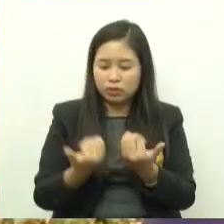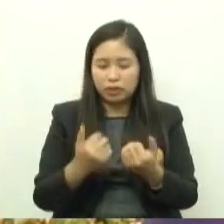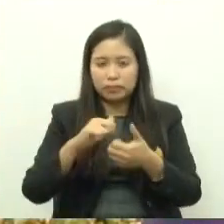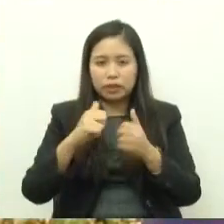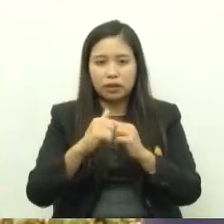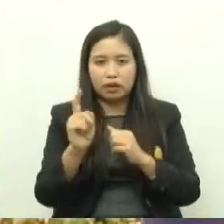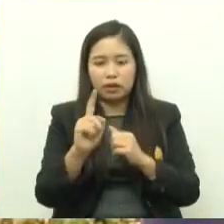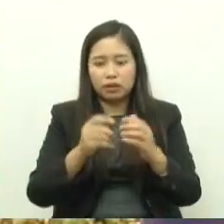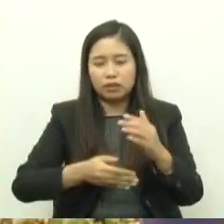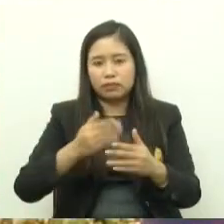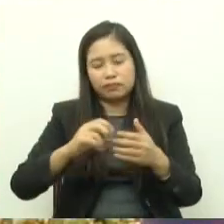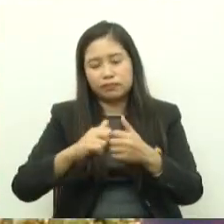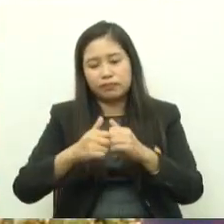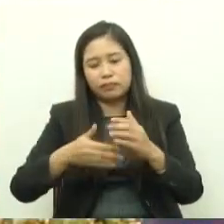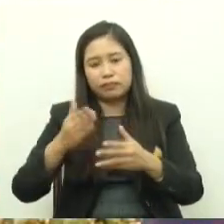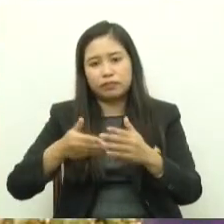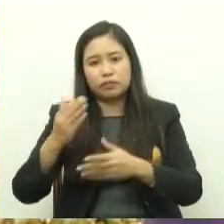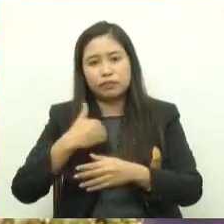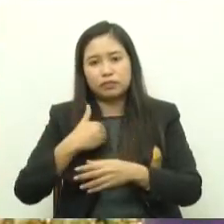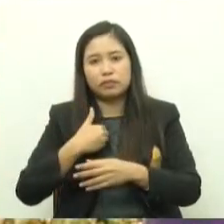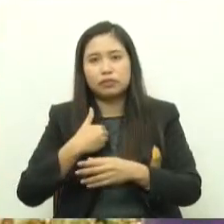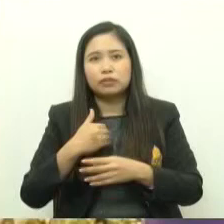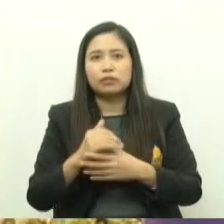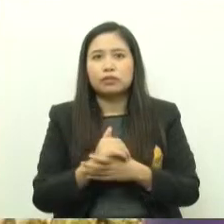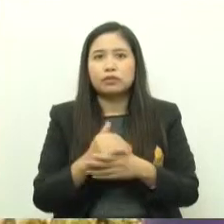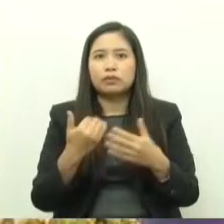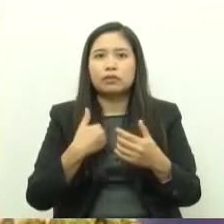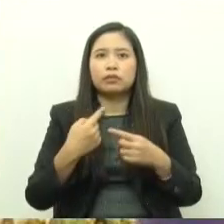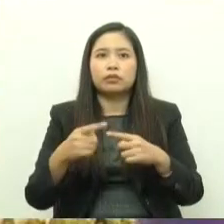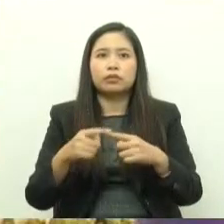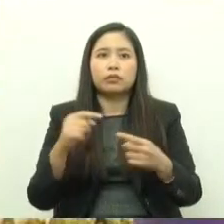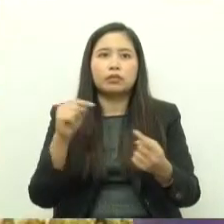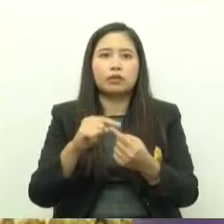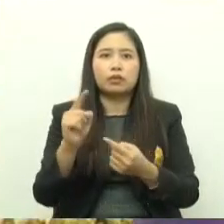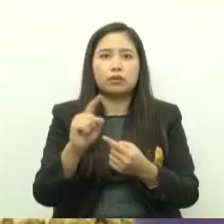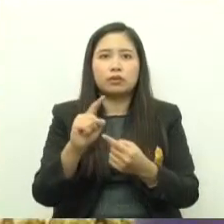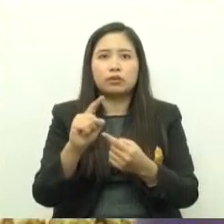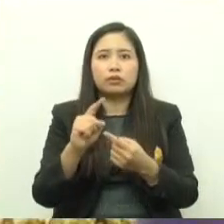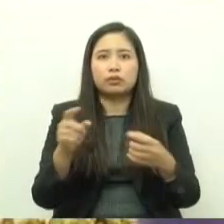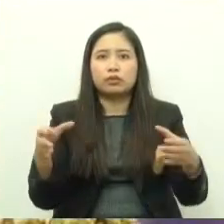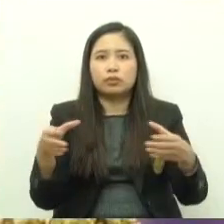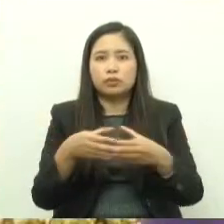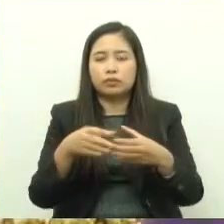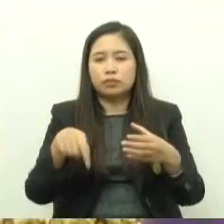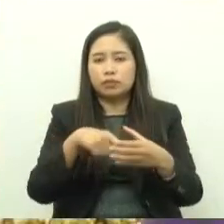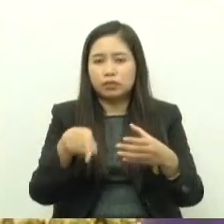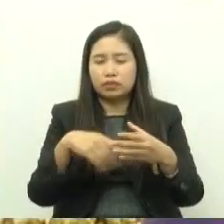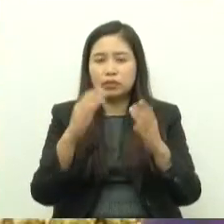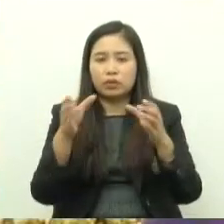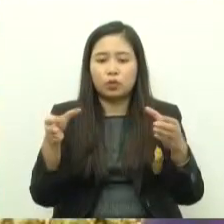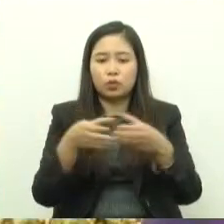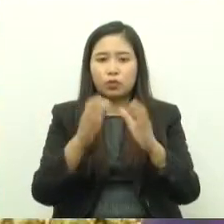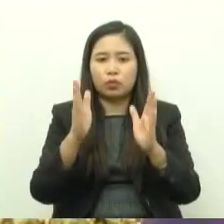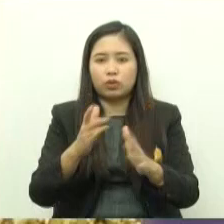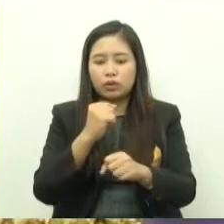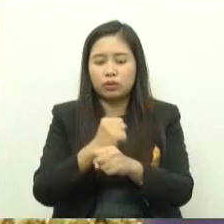ที่บางเขตบางภาคในเรื่องของการต้มตุ๋นของผู้ประกอบการที่แอบอ้างจะ